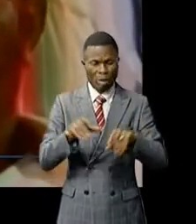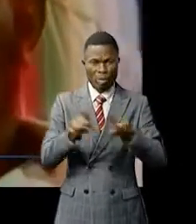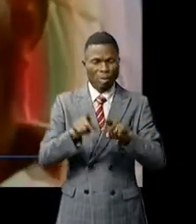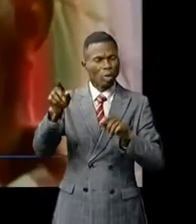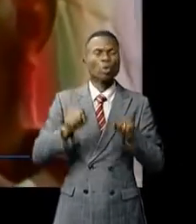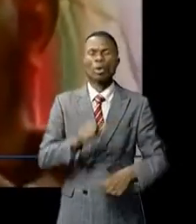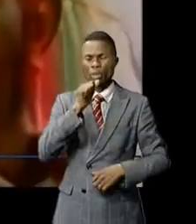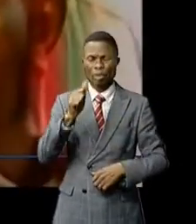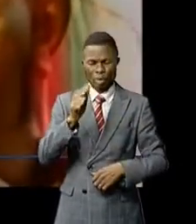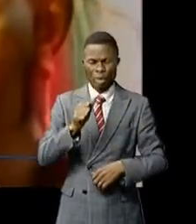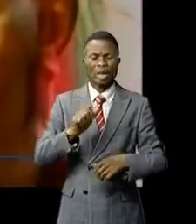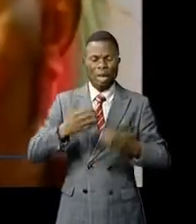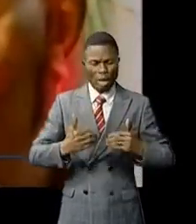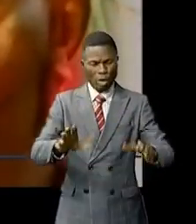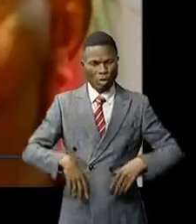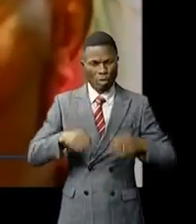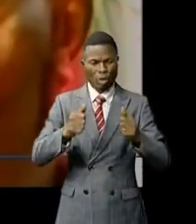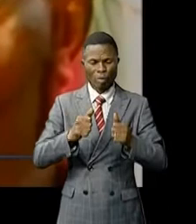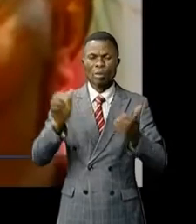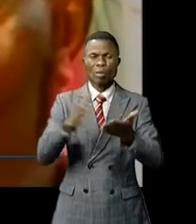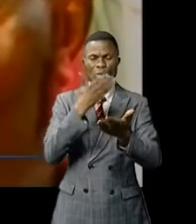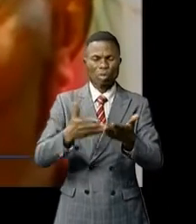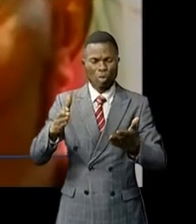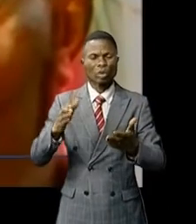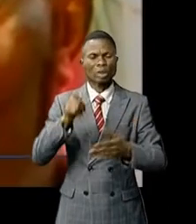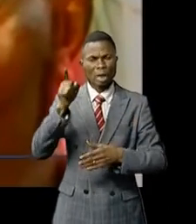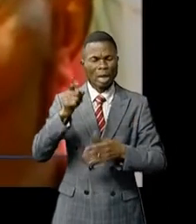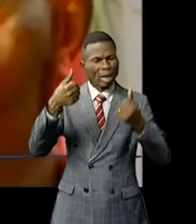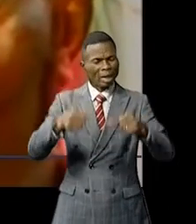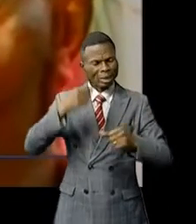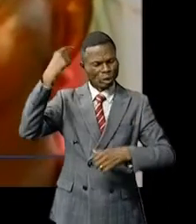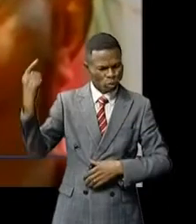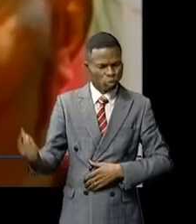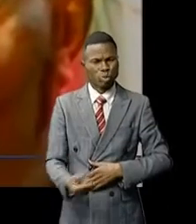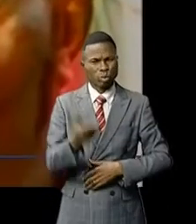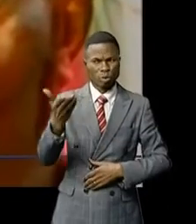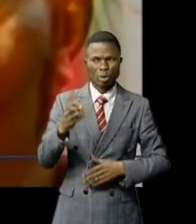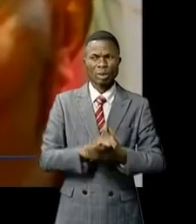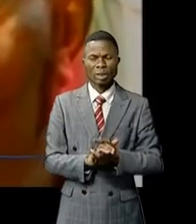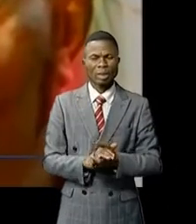meurt pas, il survit grâce à ses œuvres.